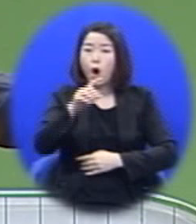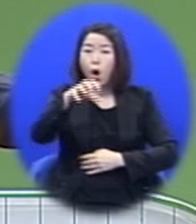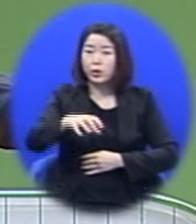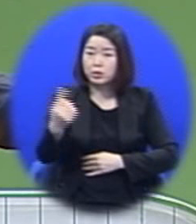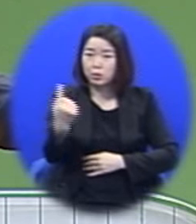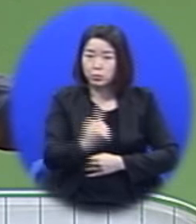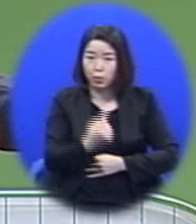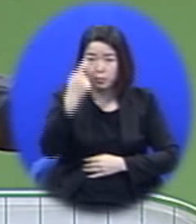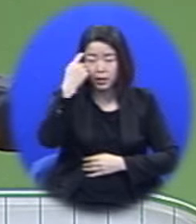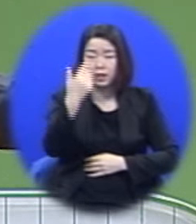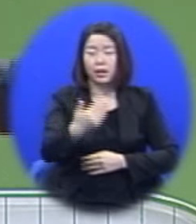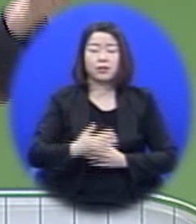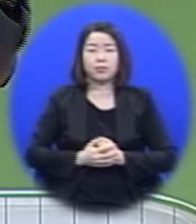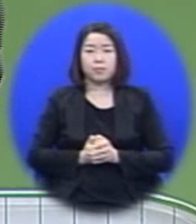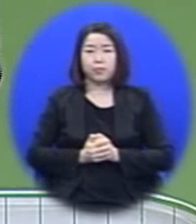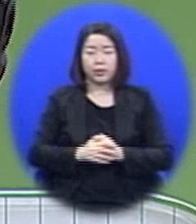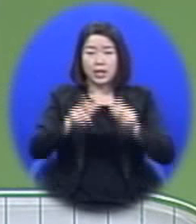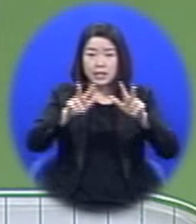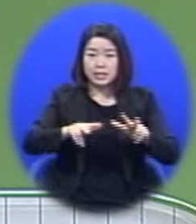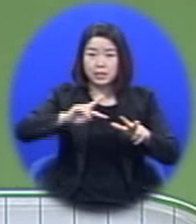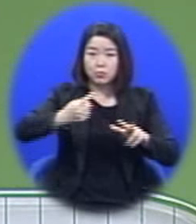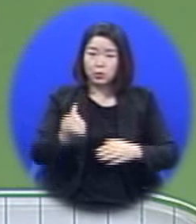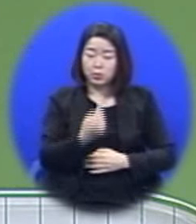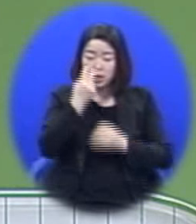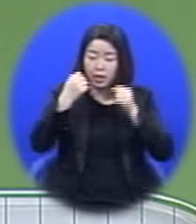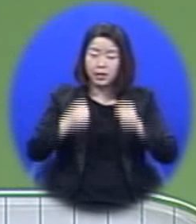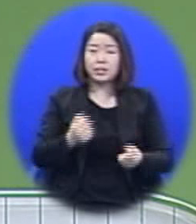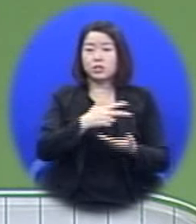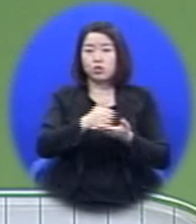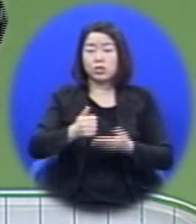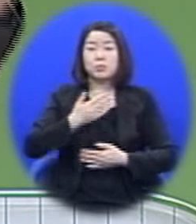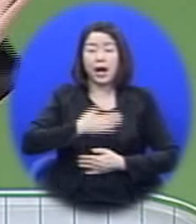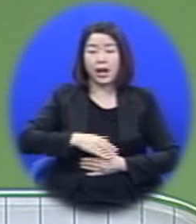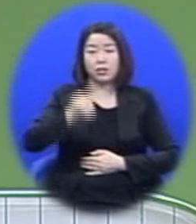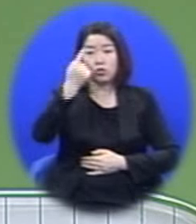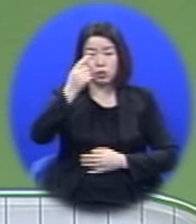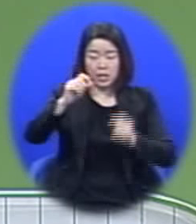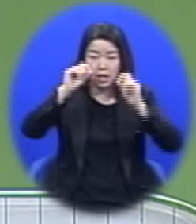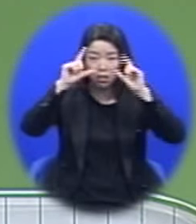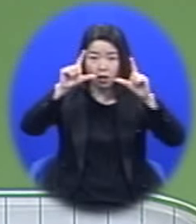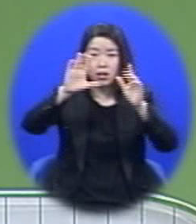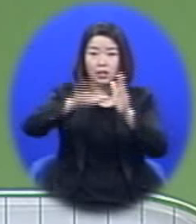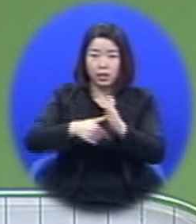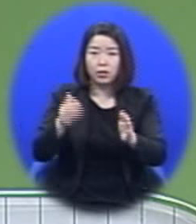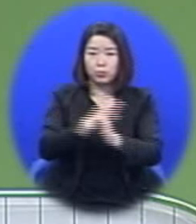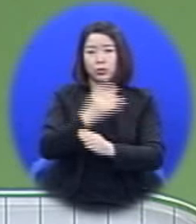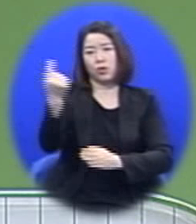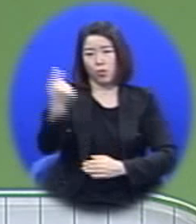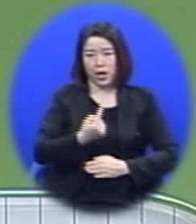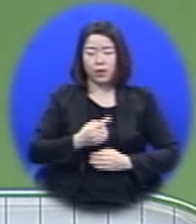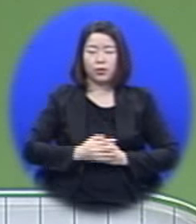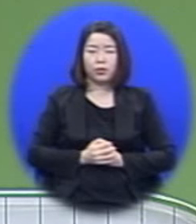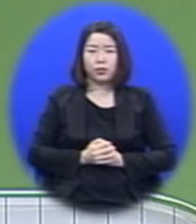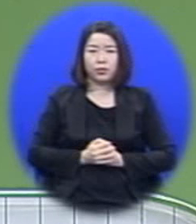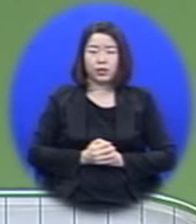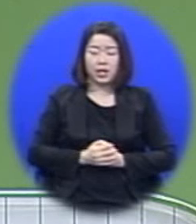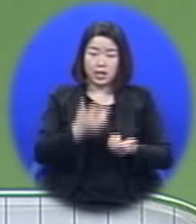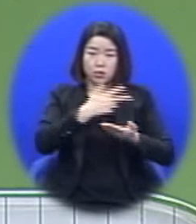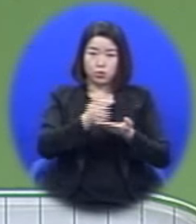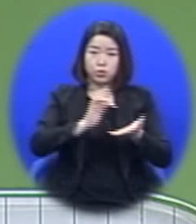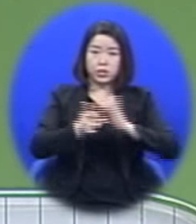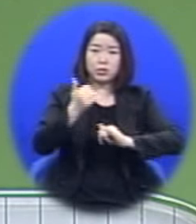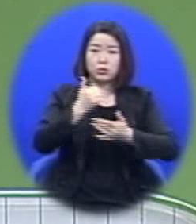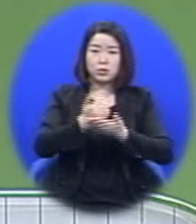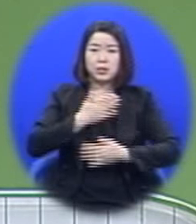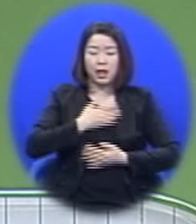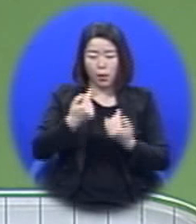오지요? 지금도 살아계신 주님을 아는 눈이 열리는 데서 오는 겁니다. 주 예수님이 나와